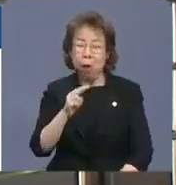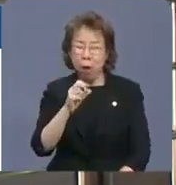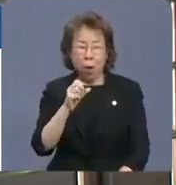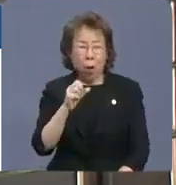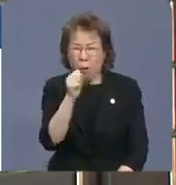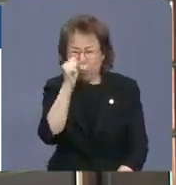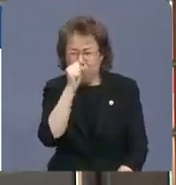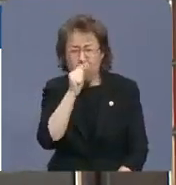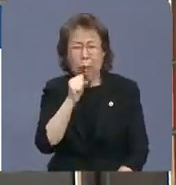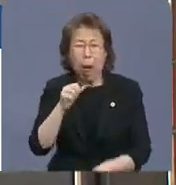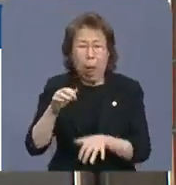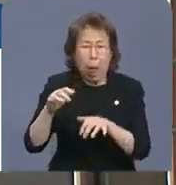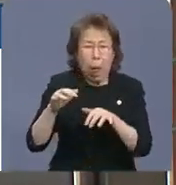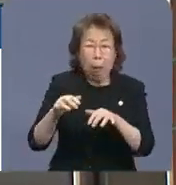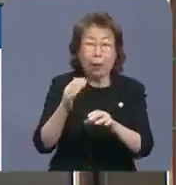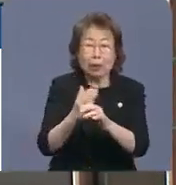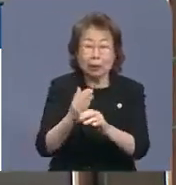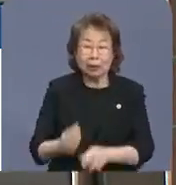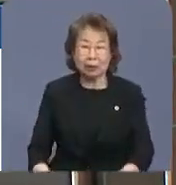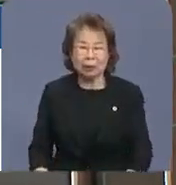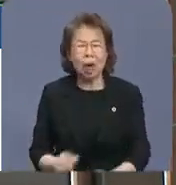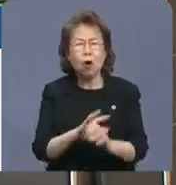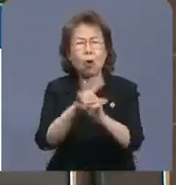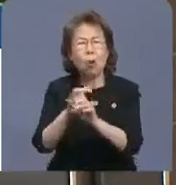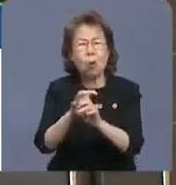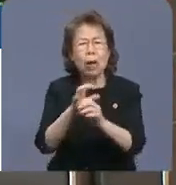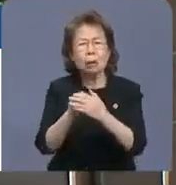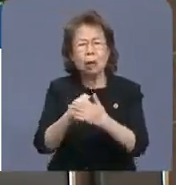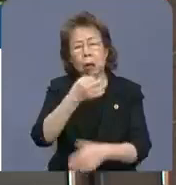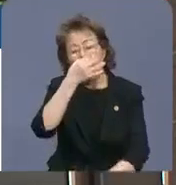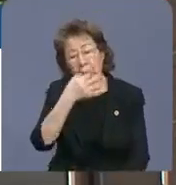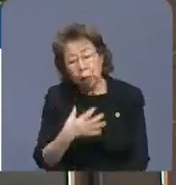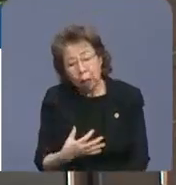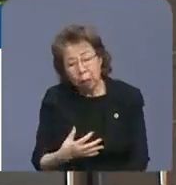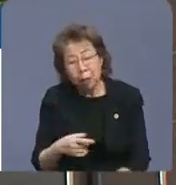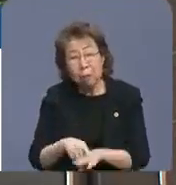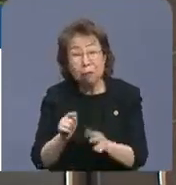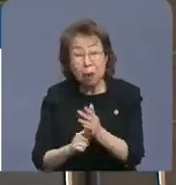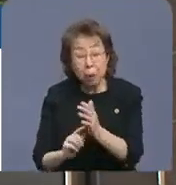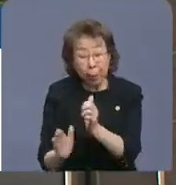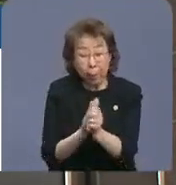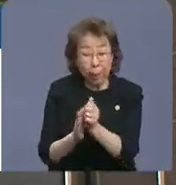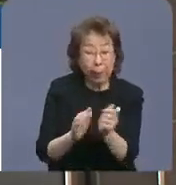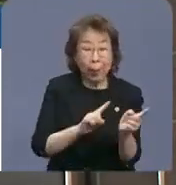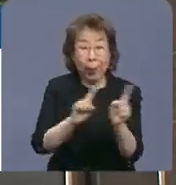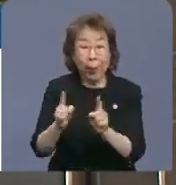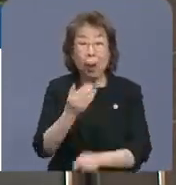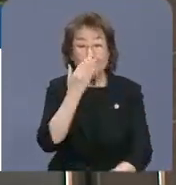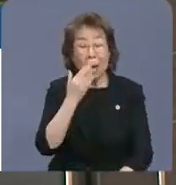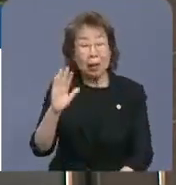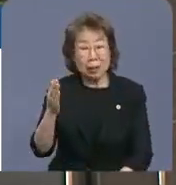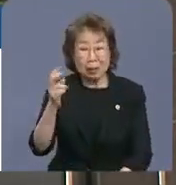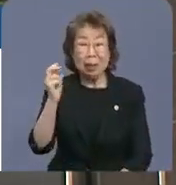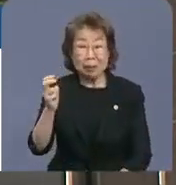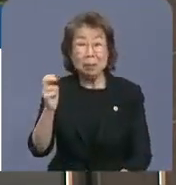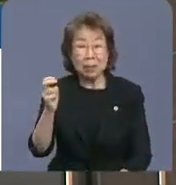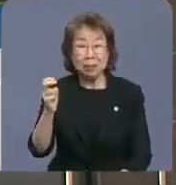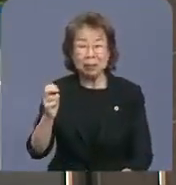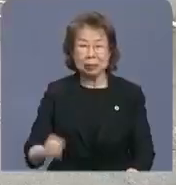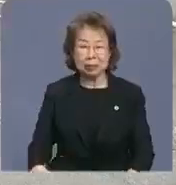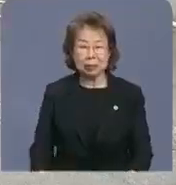상당히 좋았습니다 그래서 아마도 이제 걸어 나의 지친 심신을 어 이렇게 gu 하는데 삶에 도움이 되는 것으로